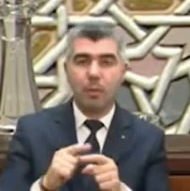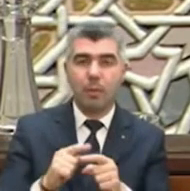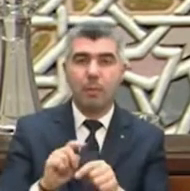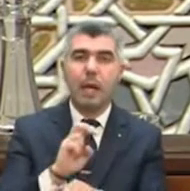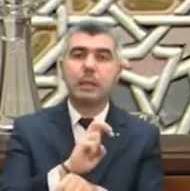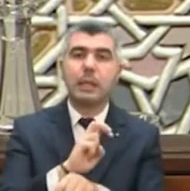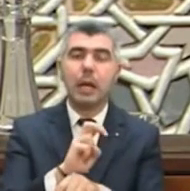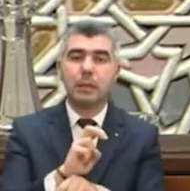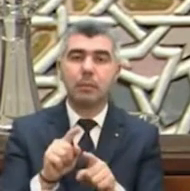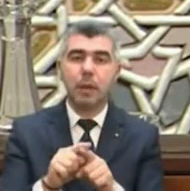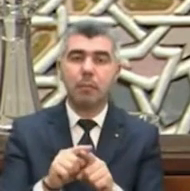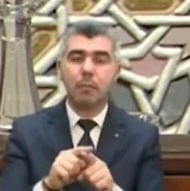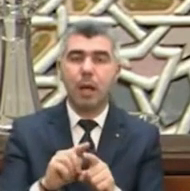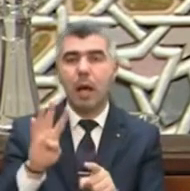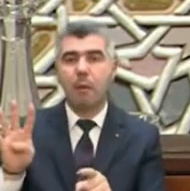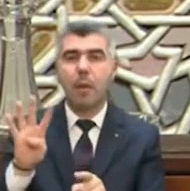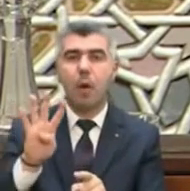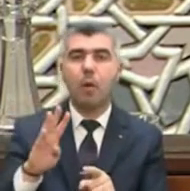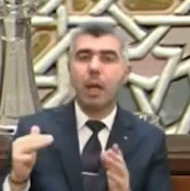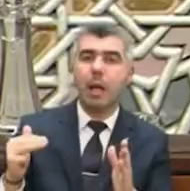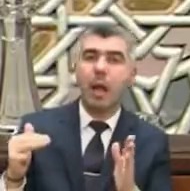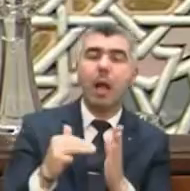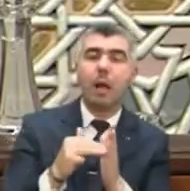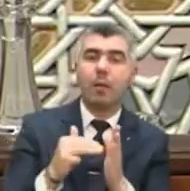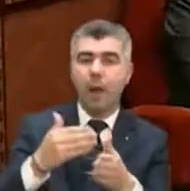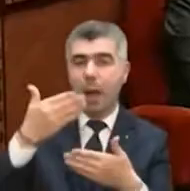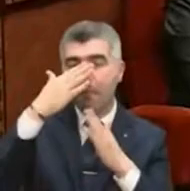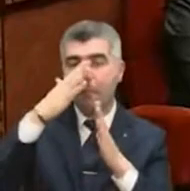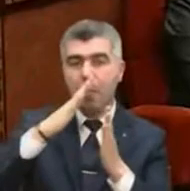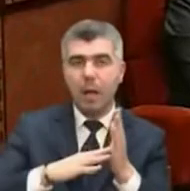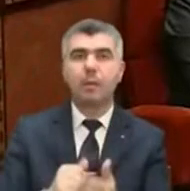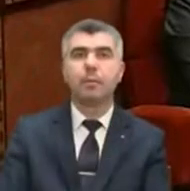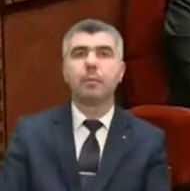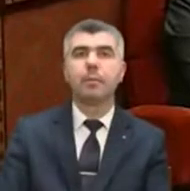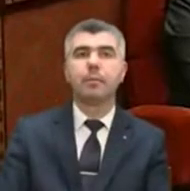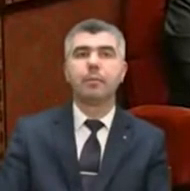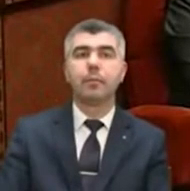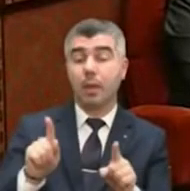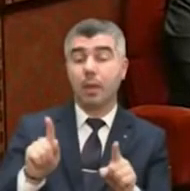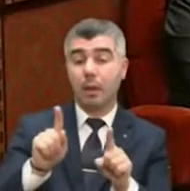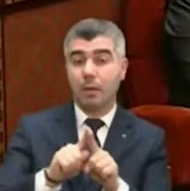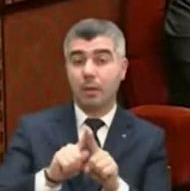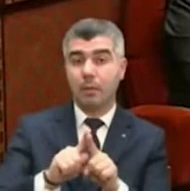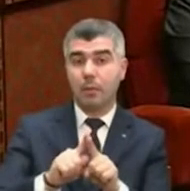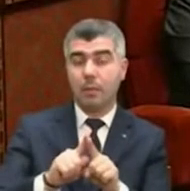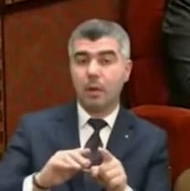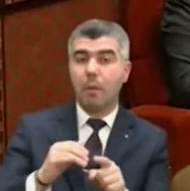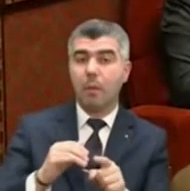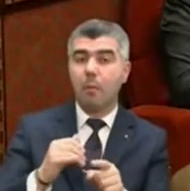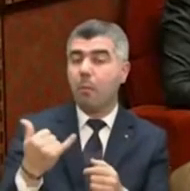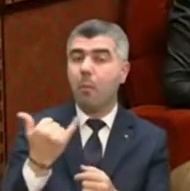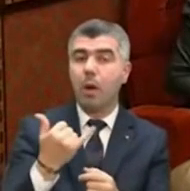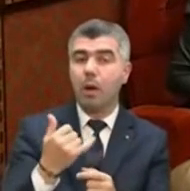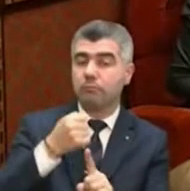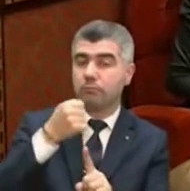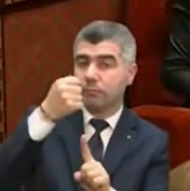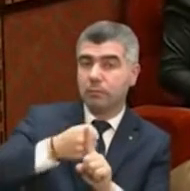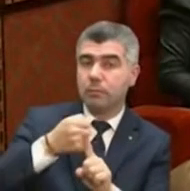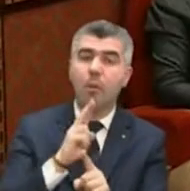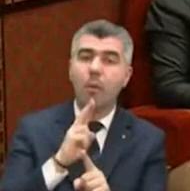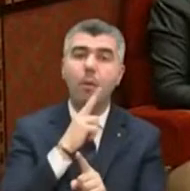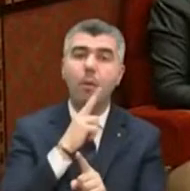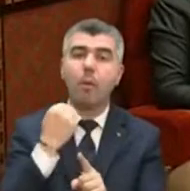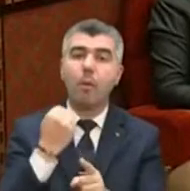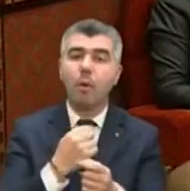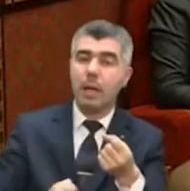الكبرى، وعددها 44000 تقريبا في المغرب. بالنسبه للنقل المزدوج، من اهم الجهود اللي قامت بها الحكومه هو الدعم